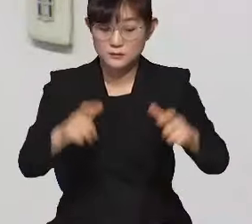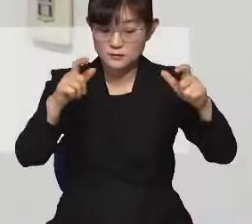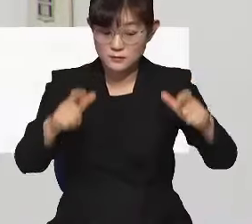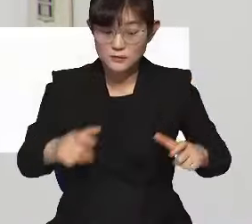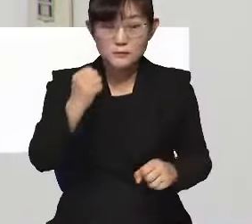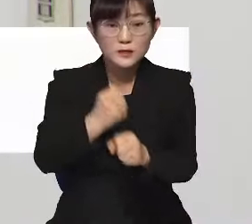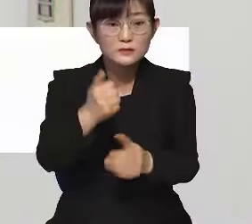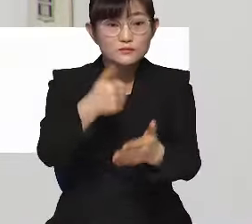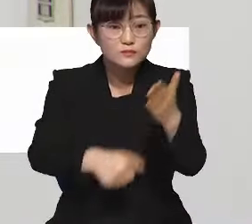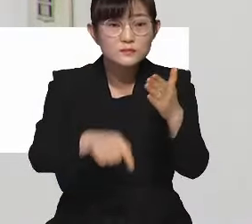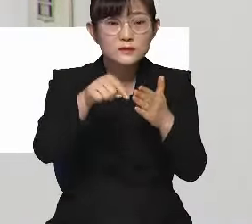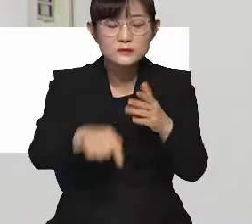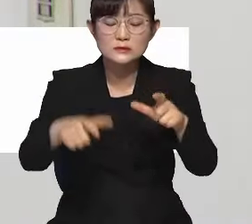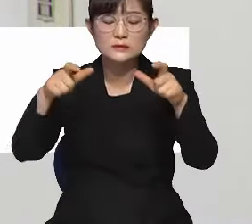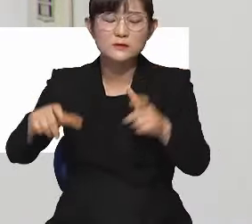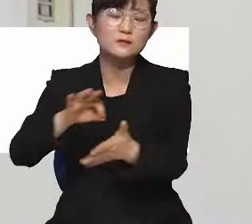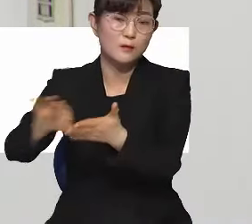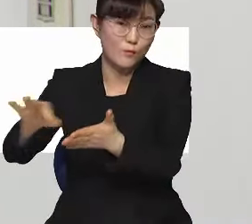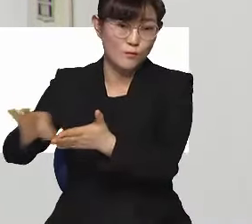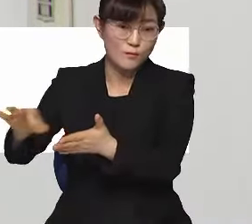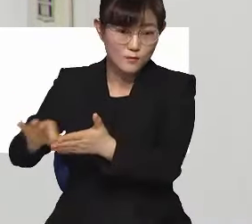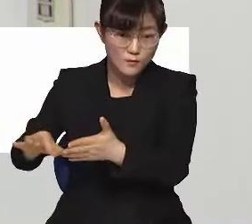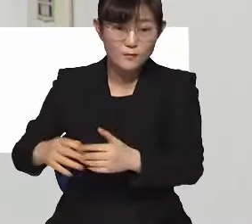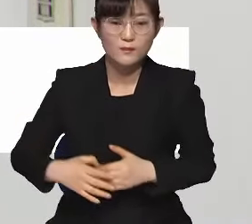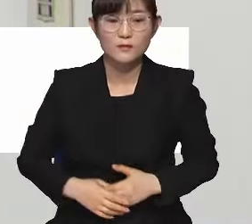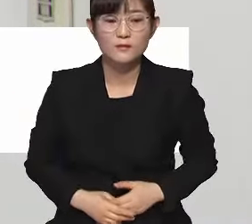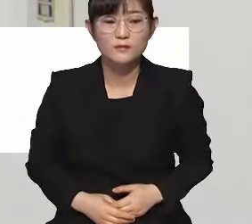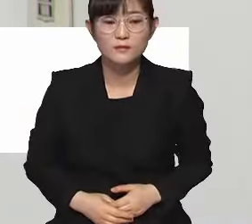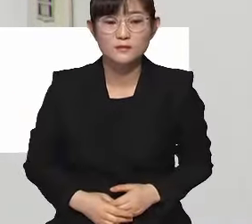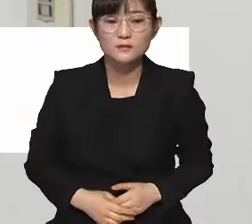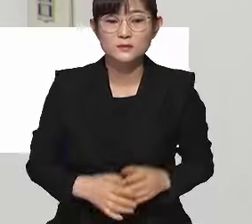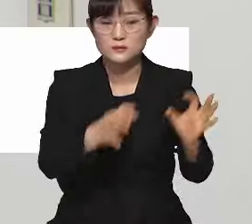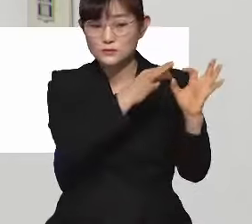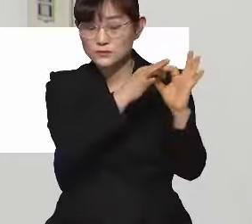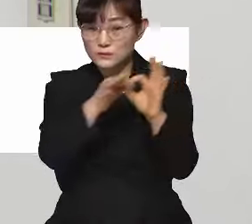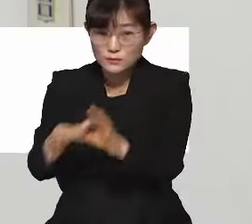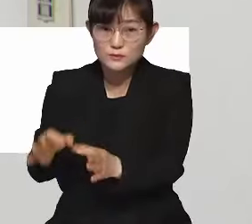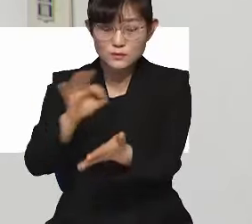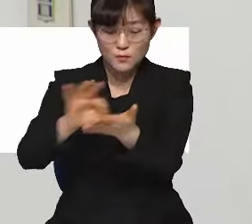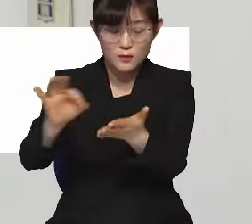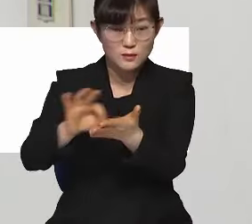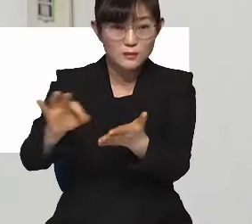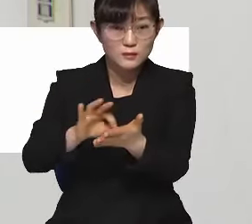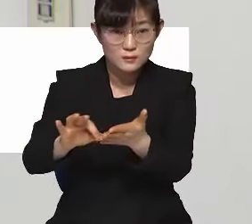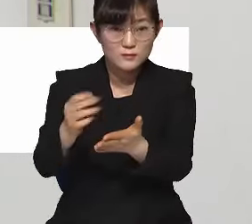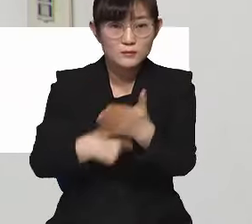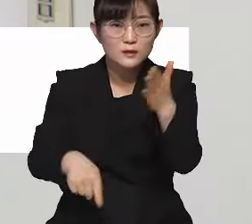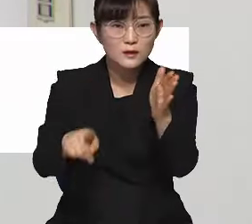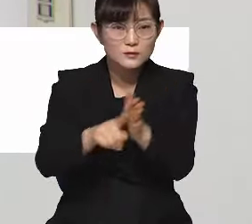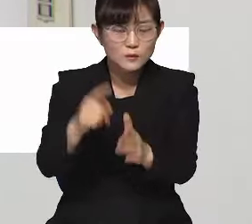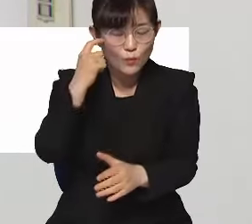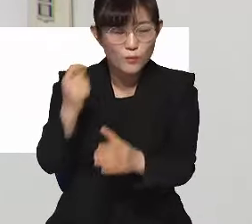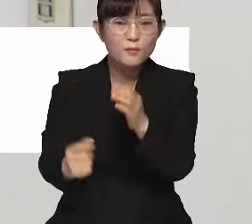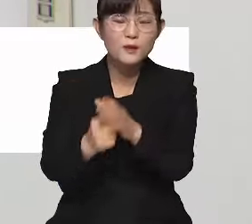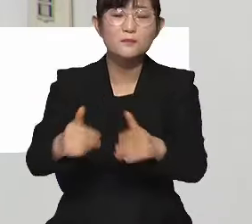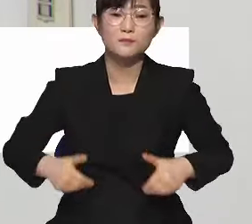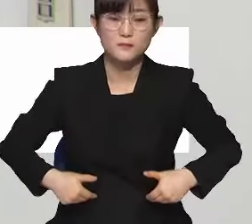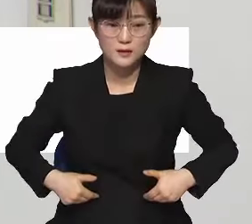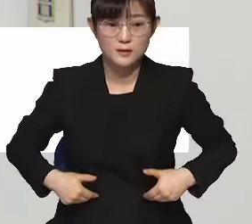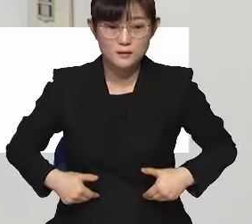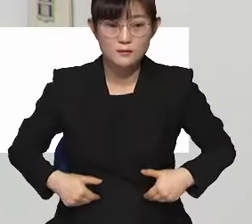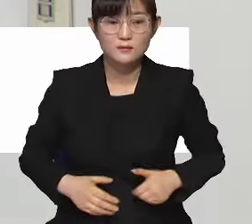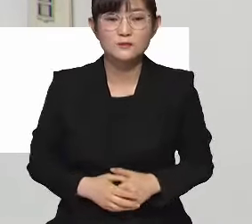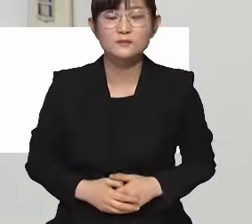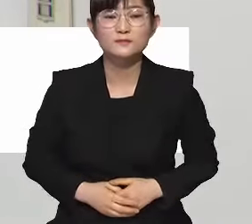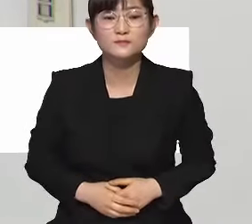생산된 제품을 지역에서 소비하게 하고 지능적으로 소비하게 하고 지구적으로 소비하게 하는 소비 혁신이 필요하다. 수요